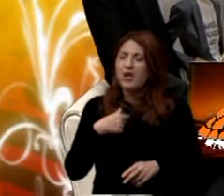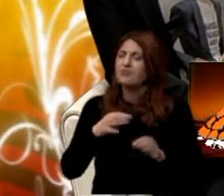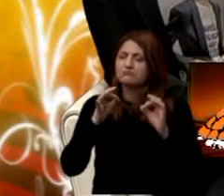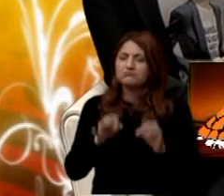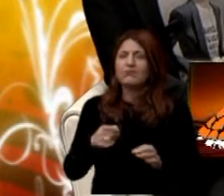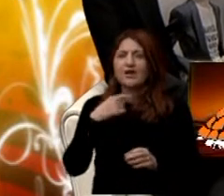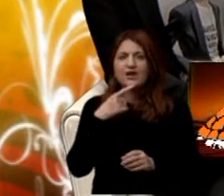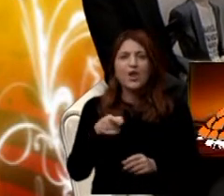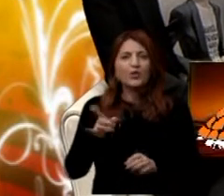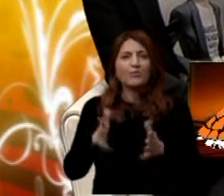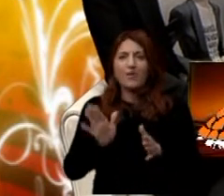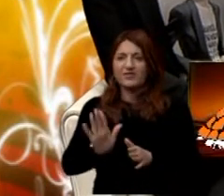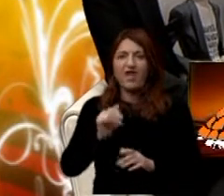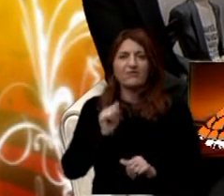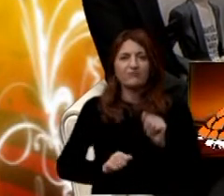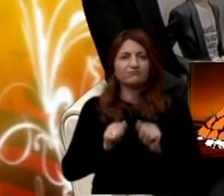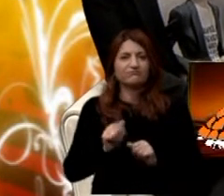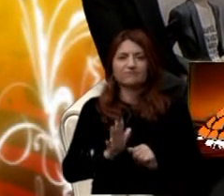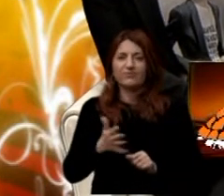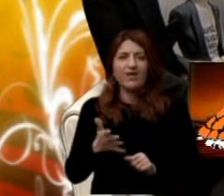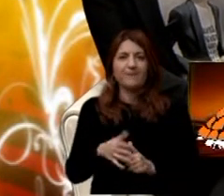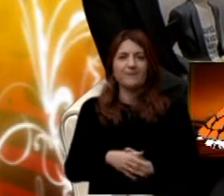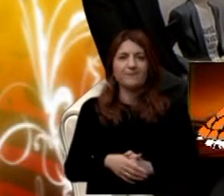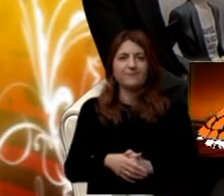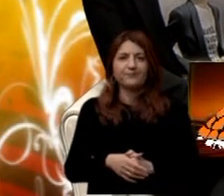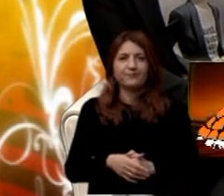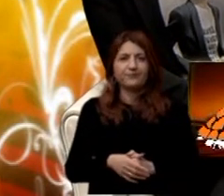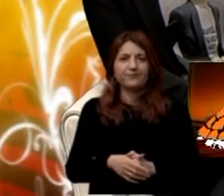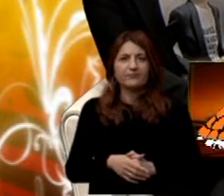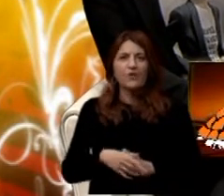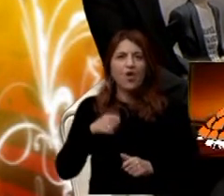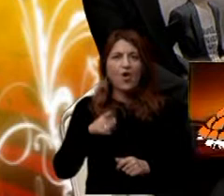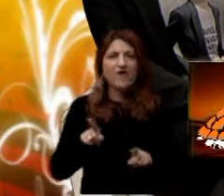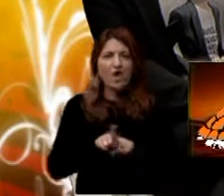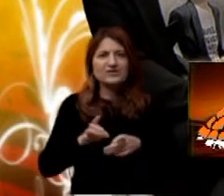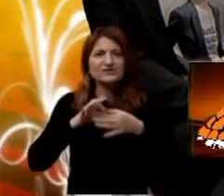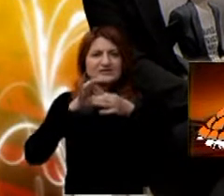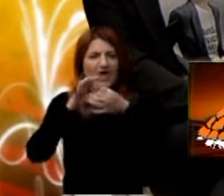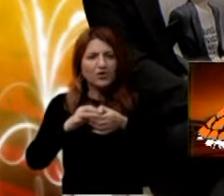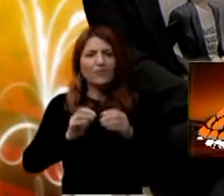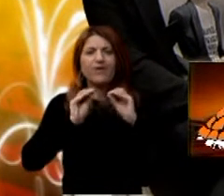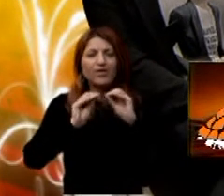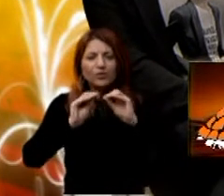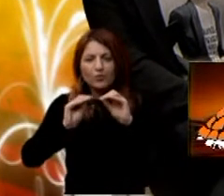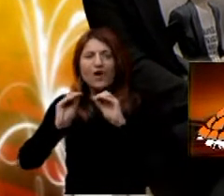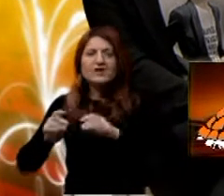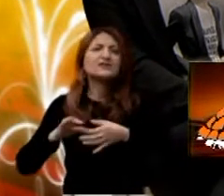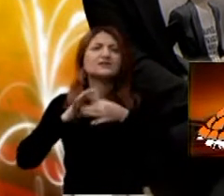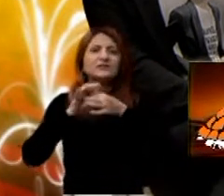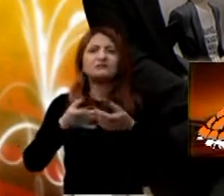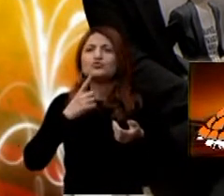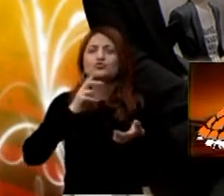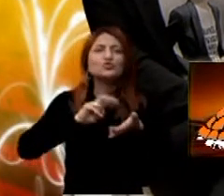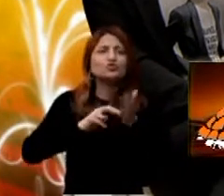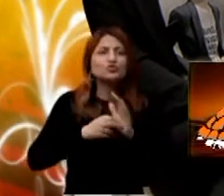potvrđujem da je zapravo sa ulogom te trajne edukacije, sa vrednovanjem tog